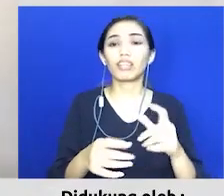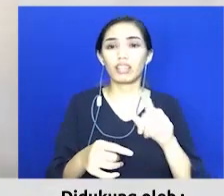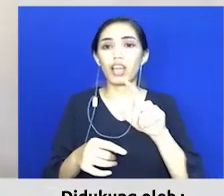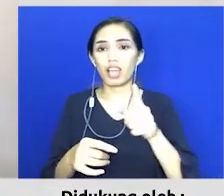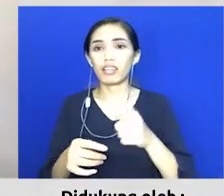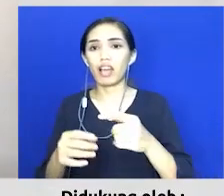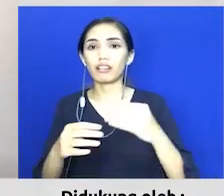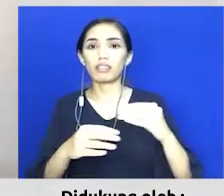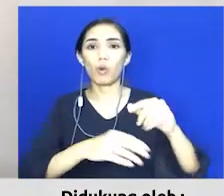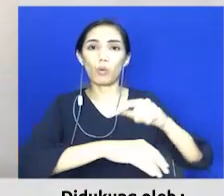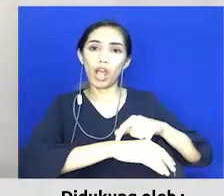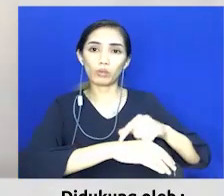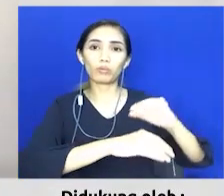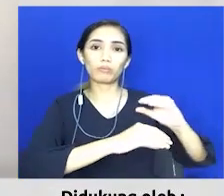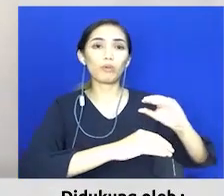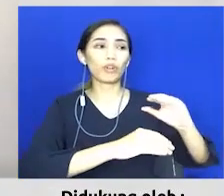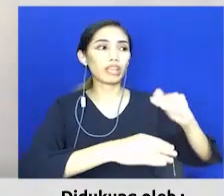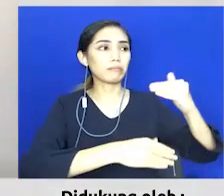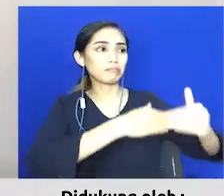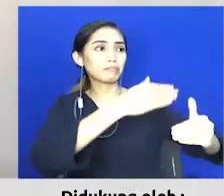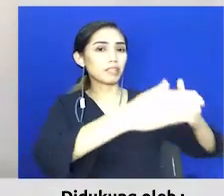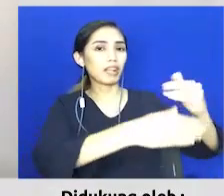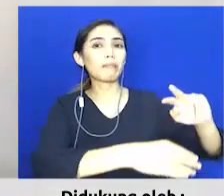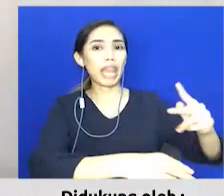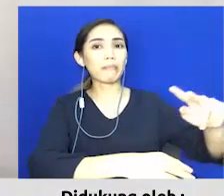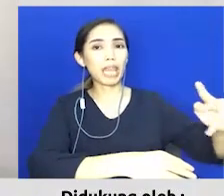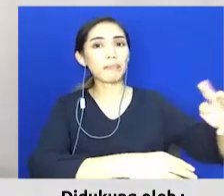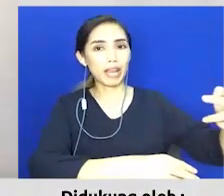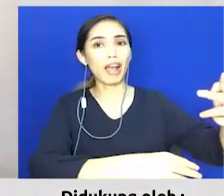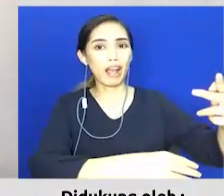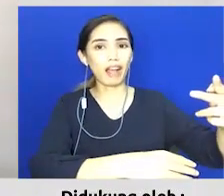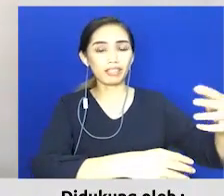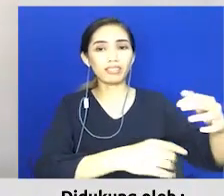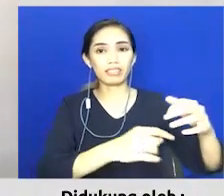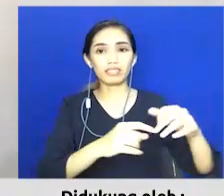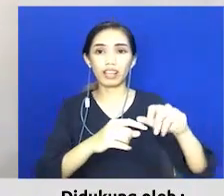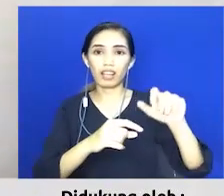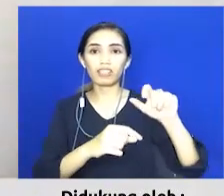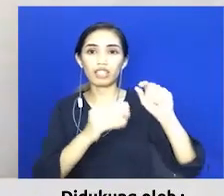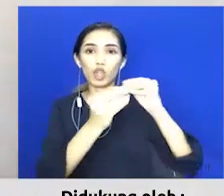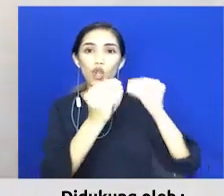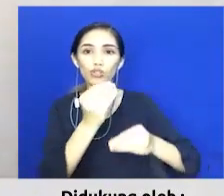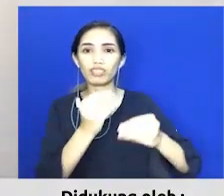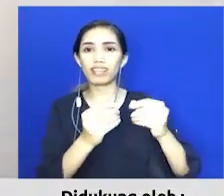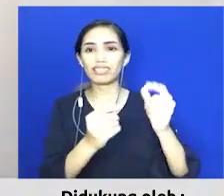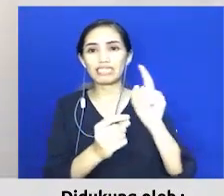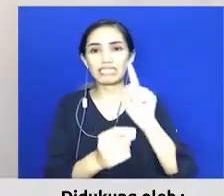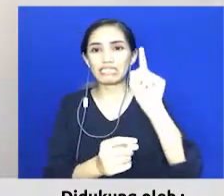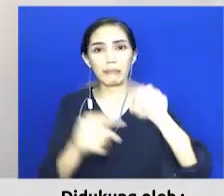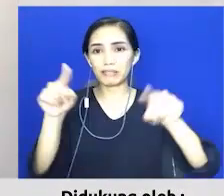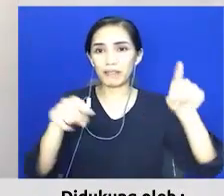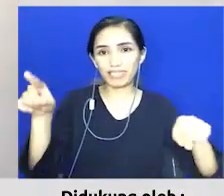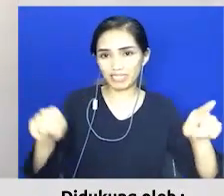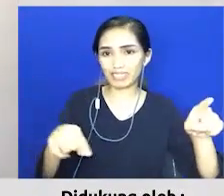bisa dikotak-kotakkan. Periode, setiap periode tentu menghasilkan sebuah tantangan, tapi juga cara-cara